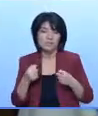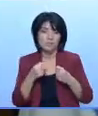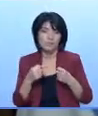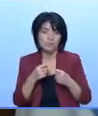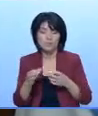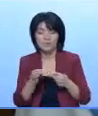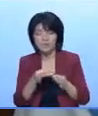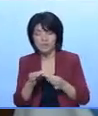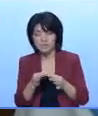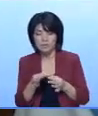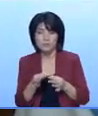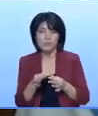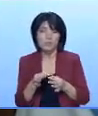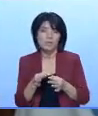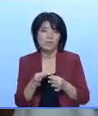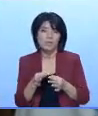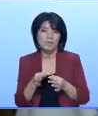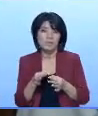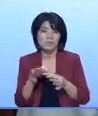жарысқа қарап тұрсам, көбісі жас жігіттер.